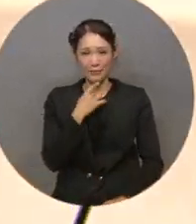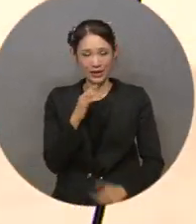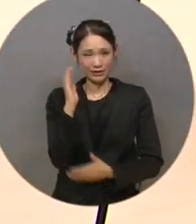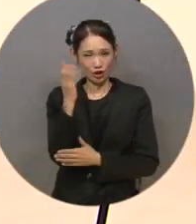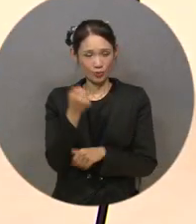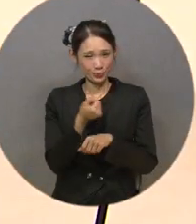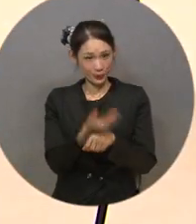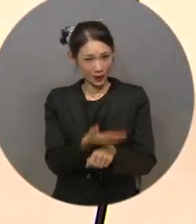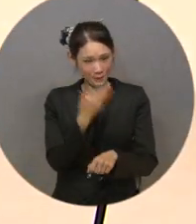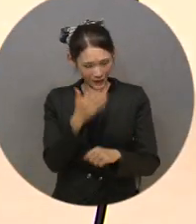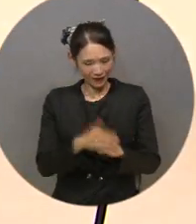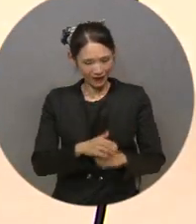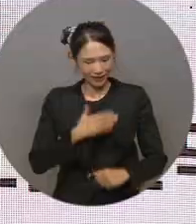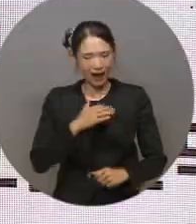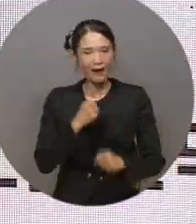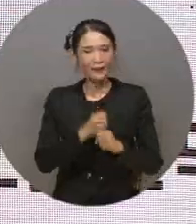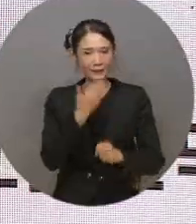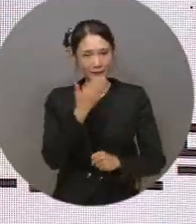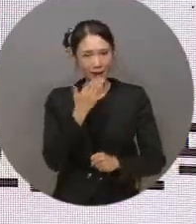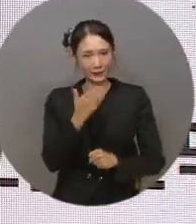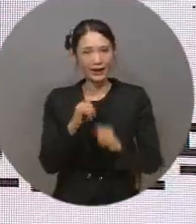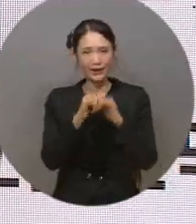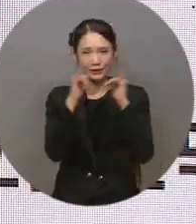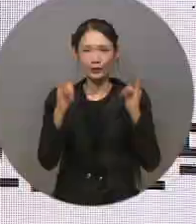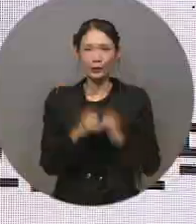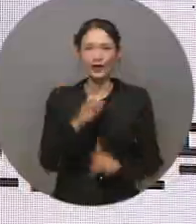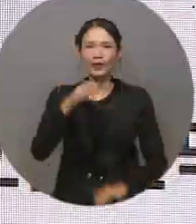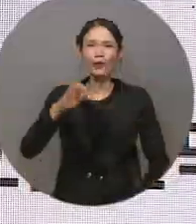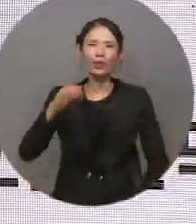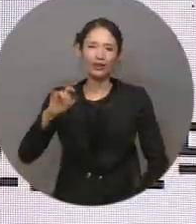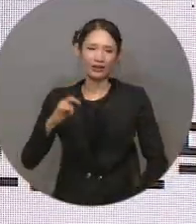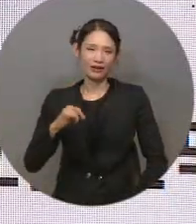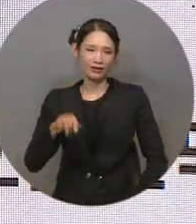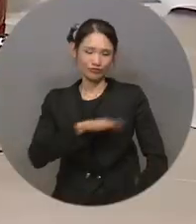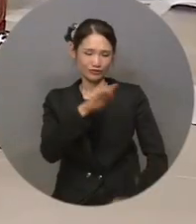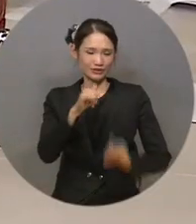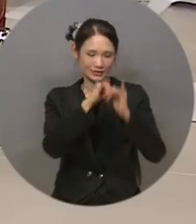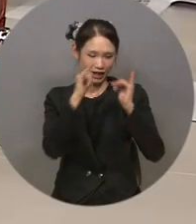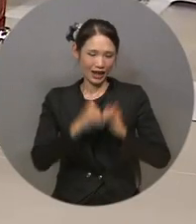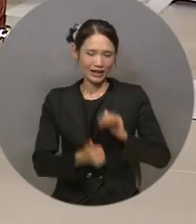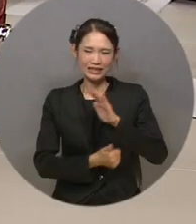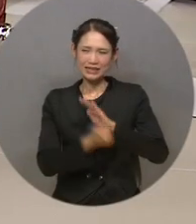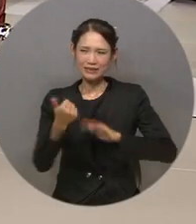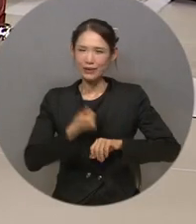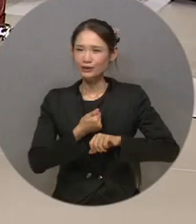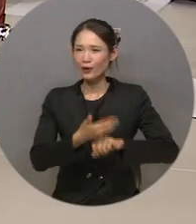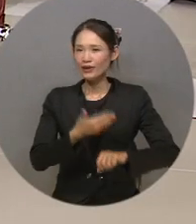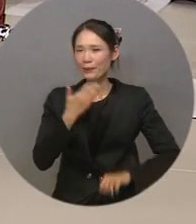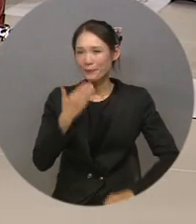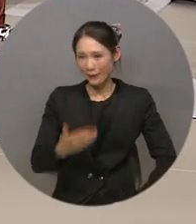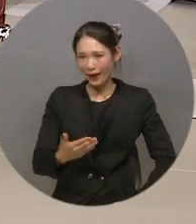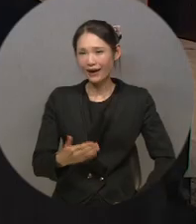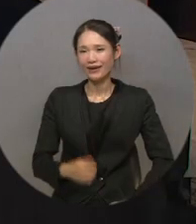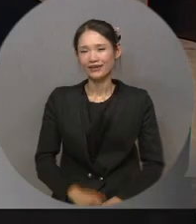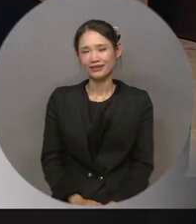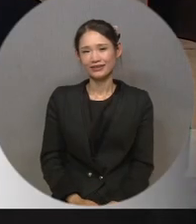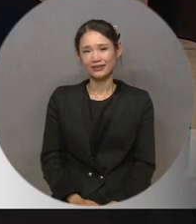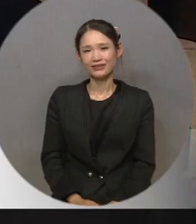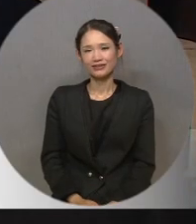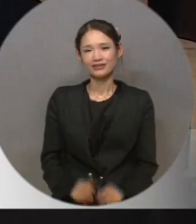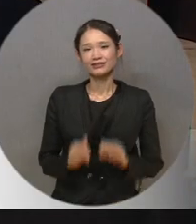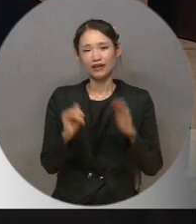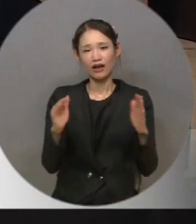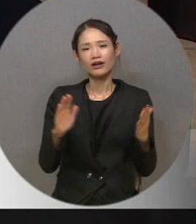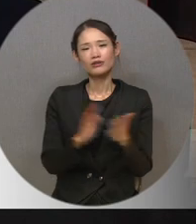이야기, 자신만이 만들 수 있는 콘텐츠를 통해 우리 사회에 희망을 전하겠다는 의지도 드러냅니다.